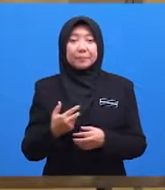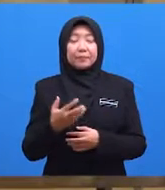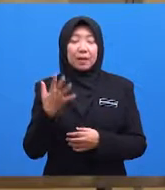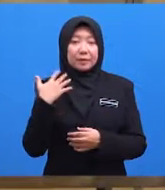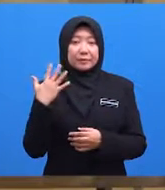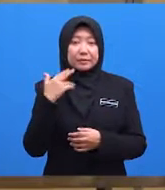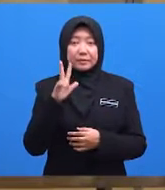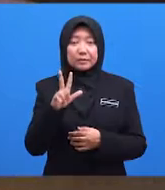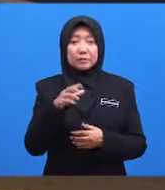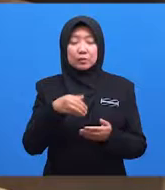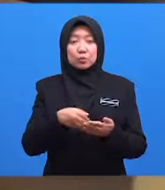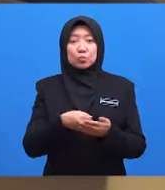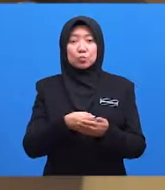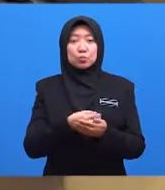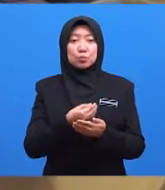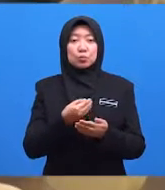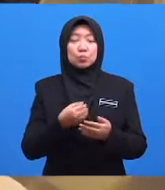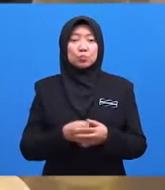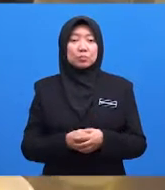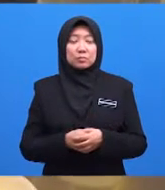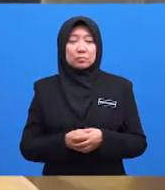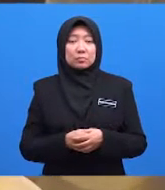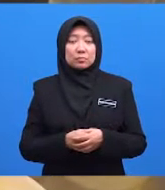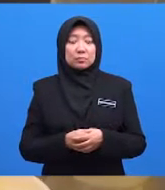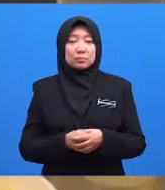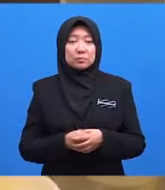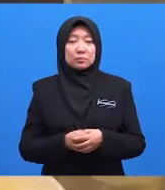besar minyak zaitun.